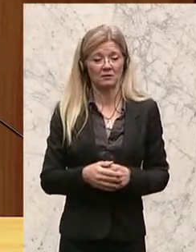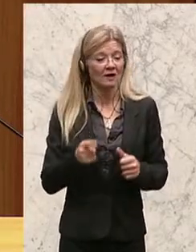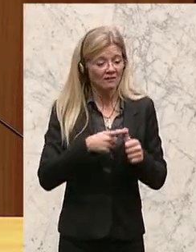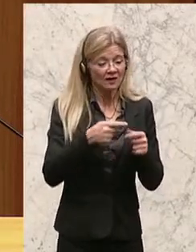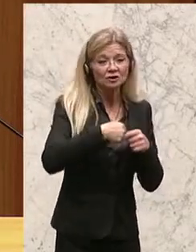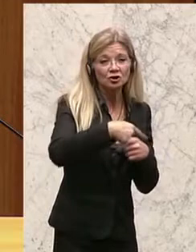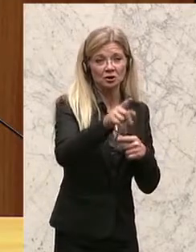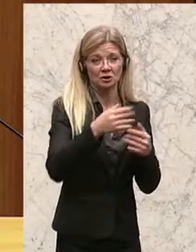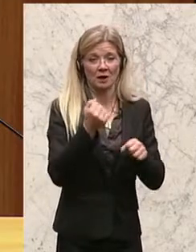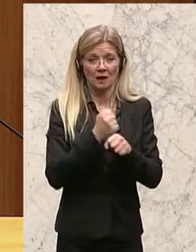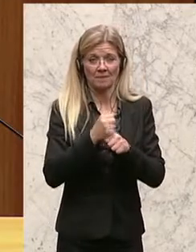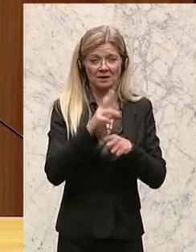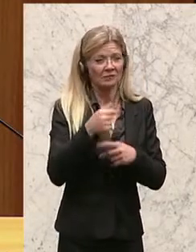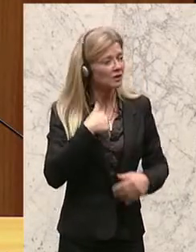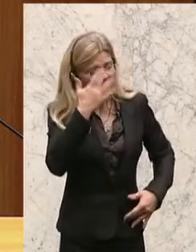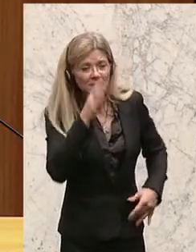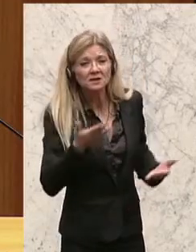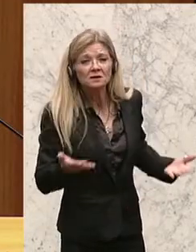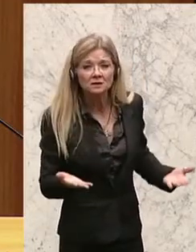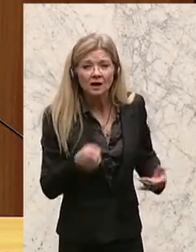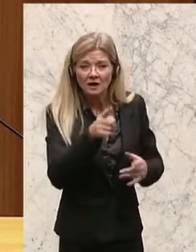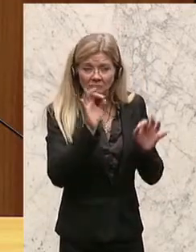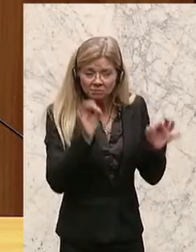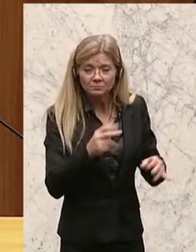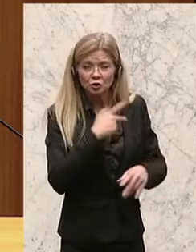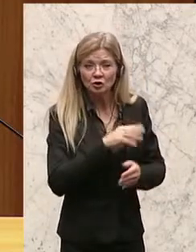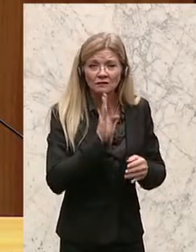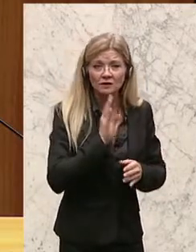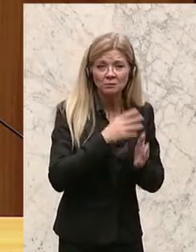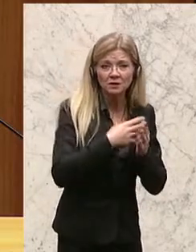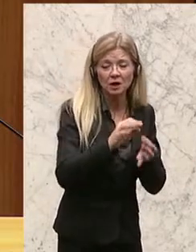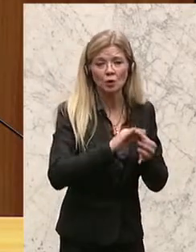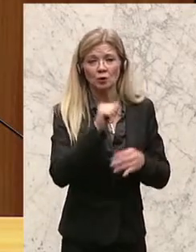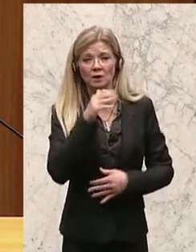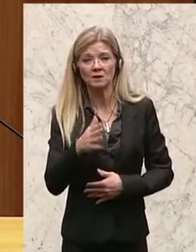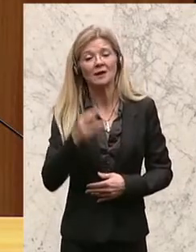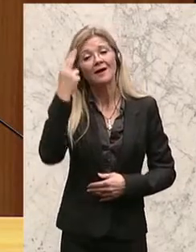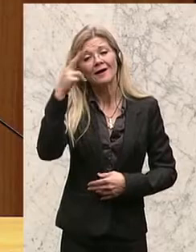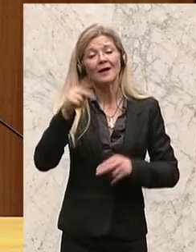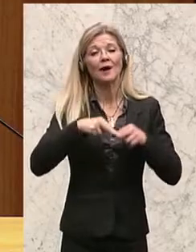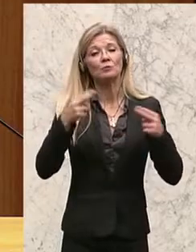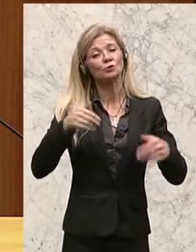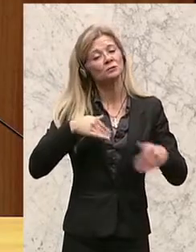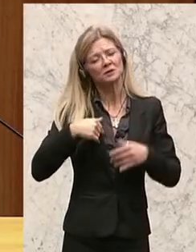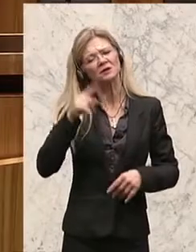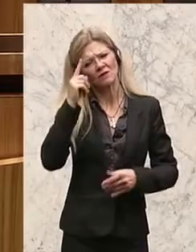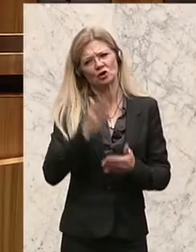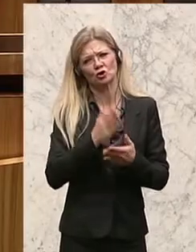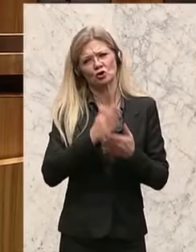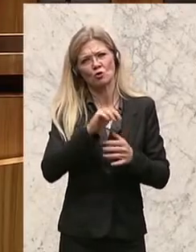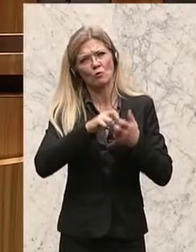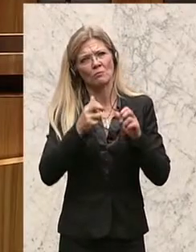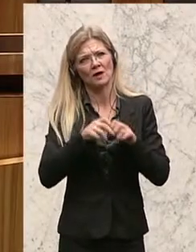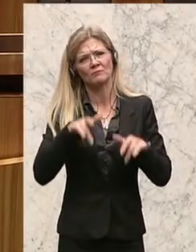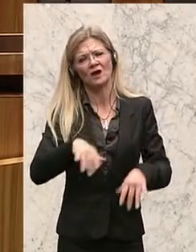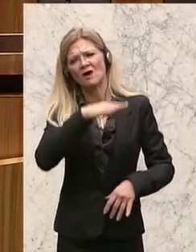wissen, wird Sozialversicherung abgeführt oder nicht. Denn Sie wissen ganz genau, Herr Bundesminister, und das ist ein Problem, das seit vielen Jahren bekannt ist, die werden einmal in